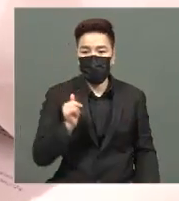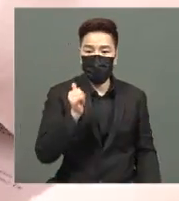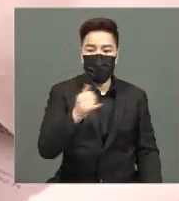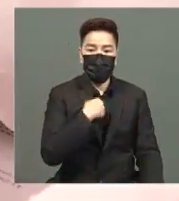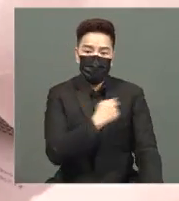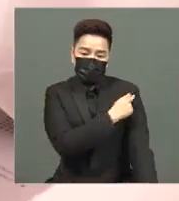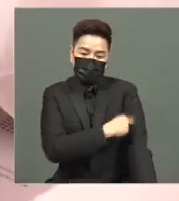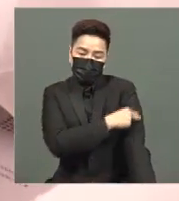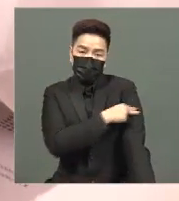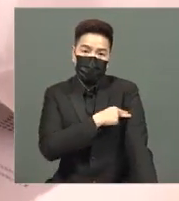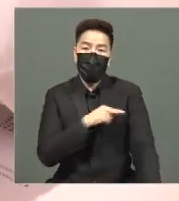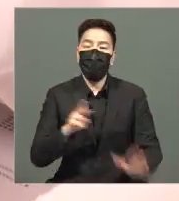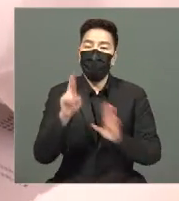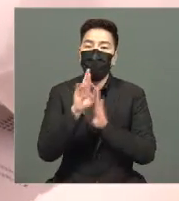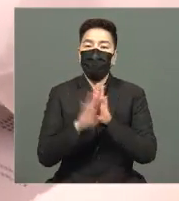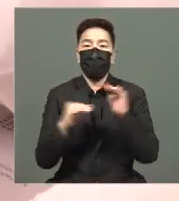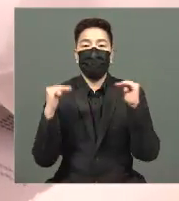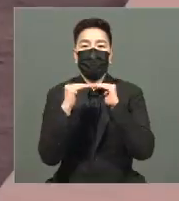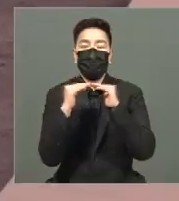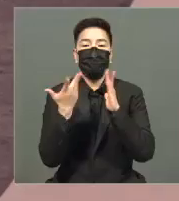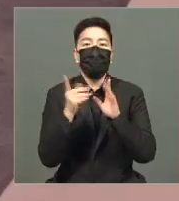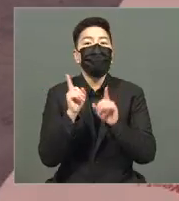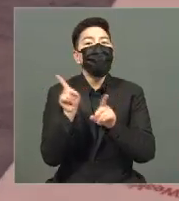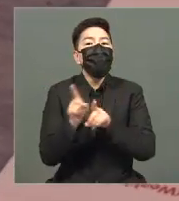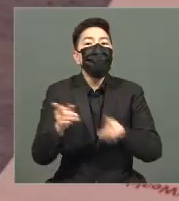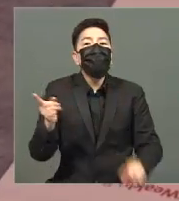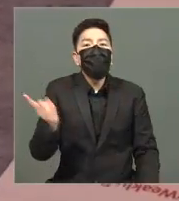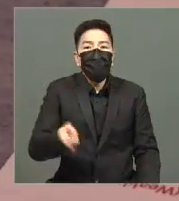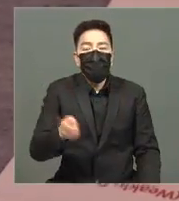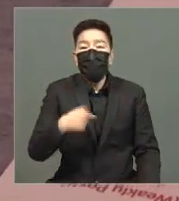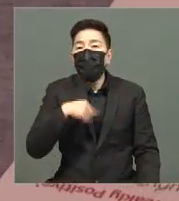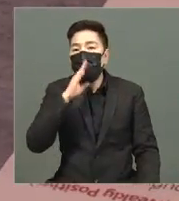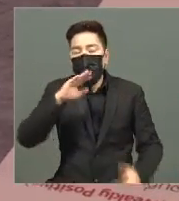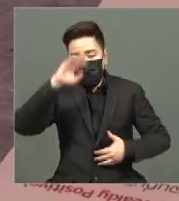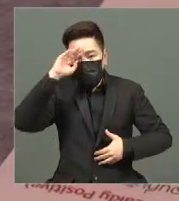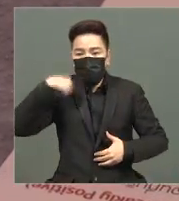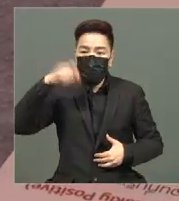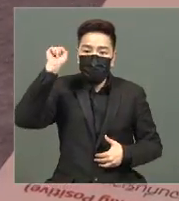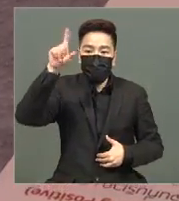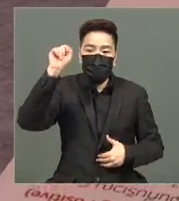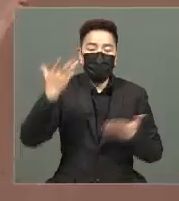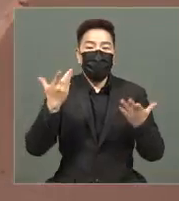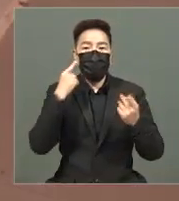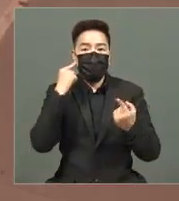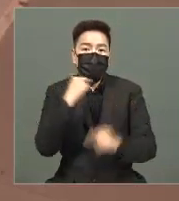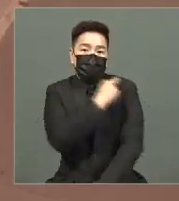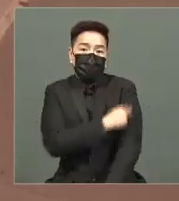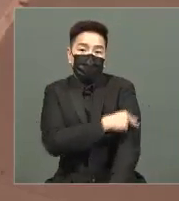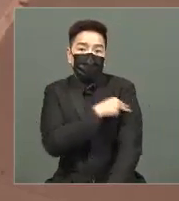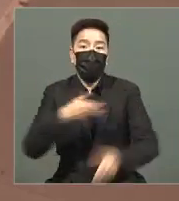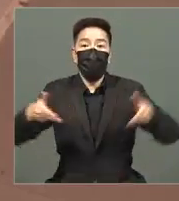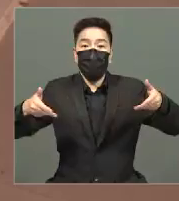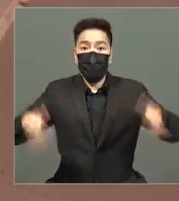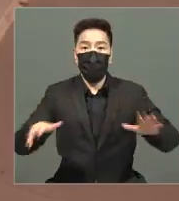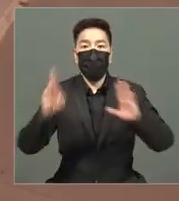รักษาในโรงพยาบาลที่อยู่ในระบบของศิษย์สุขภาพตามระบบปกติเพราะหากไม่มีอาการฉุกเฉินแล้วไปโรงพยาบาลเอกชนที่อยู่